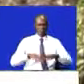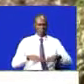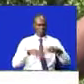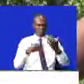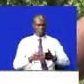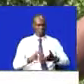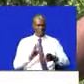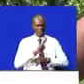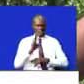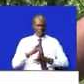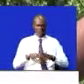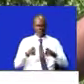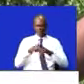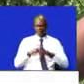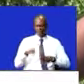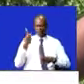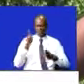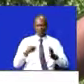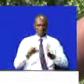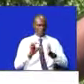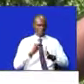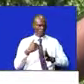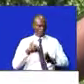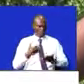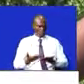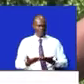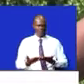gisetiyo godo. Kae changamoto ma wan go en ni